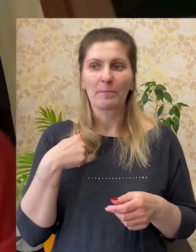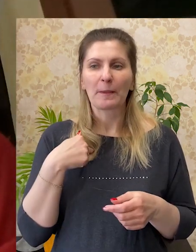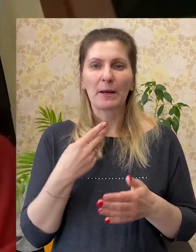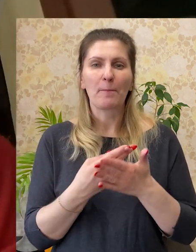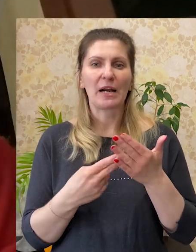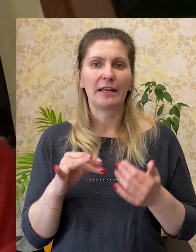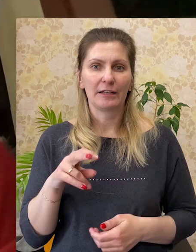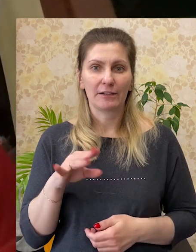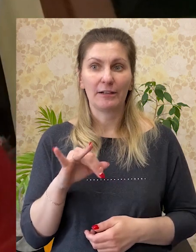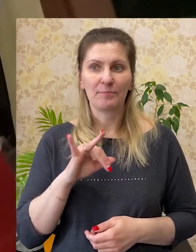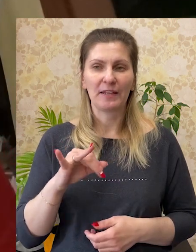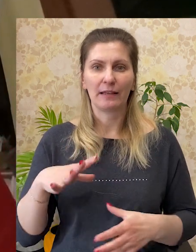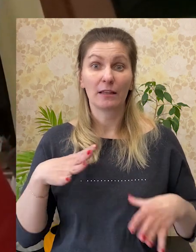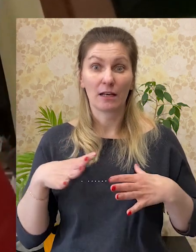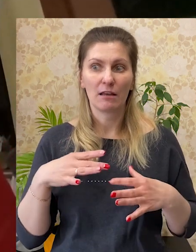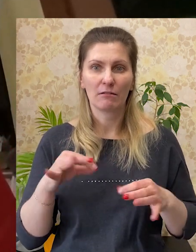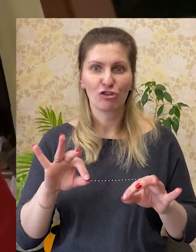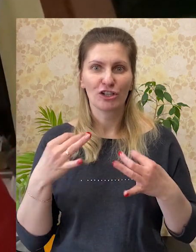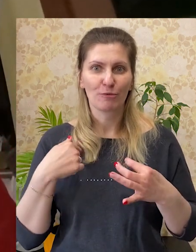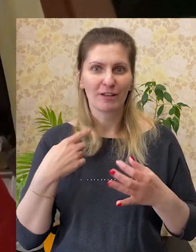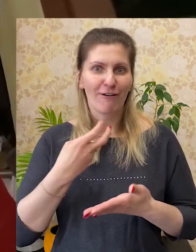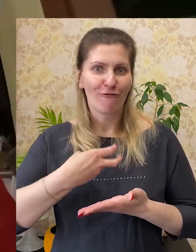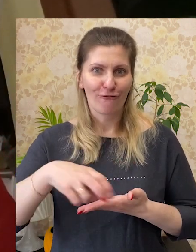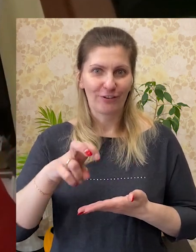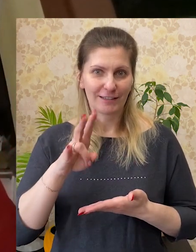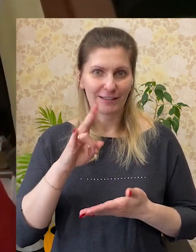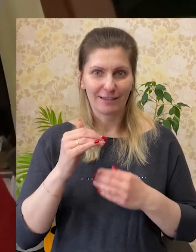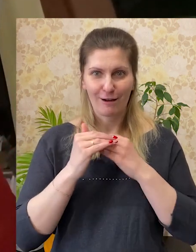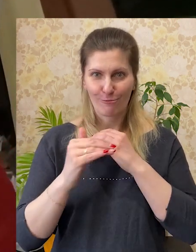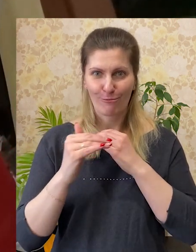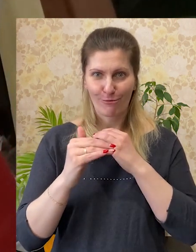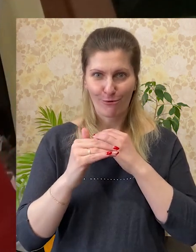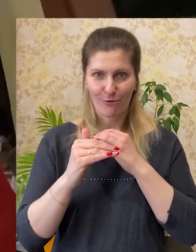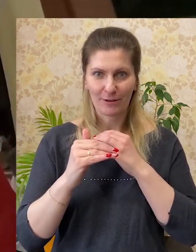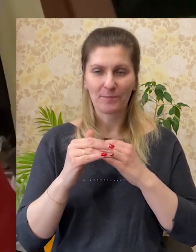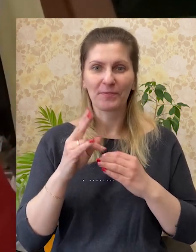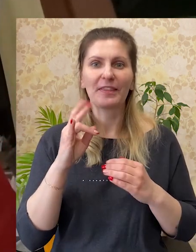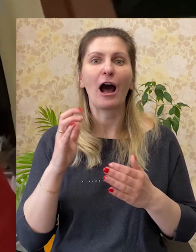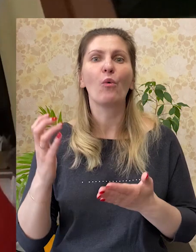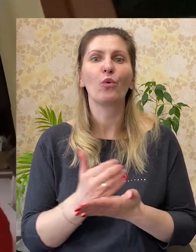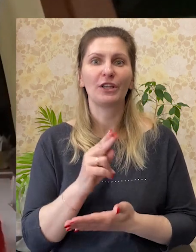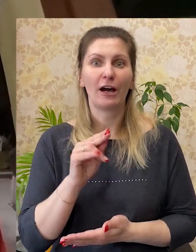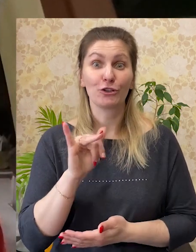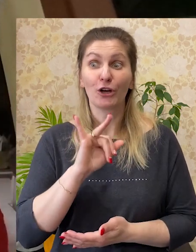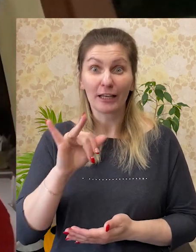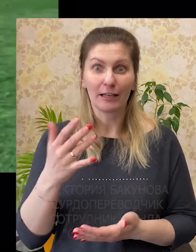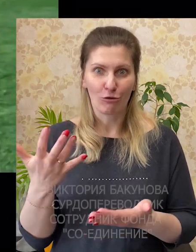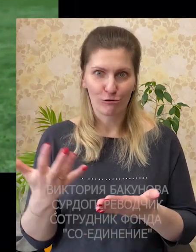Мы проигрывали. Тренер решил выпустить Давида, по сути, на фарт. И фарт случился.